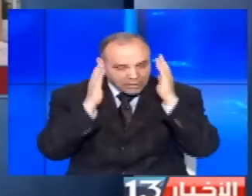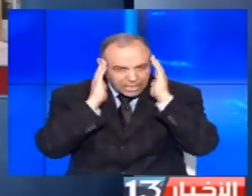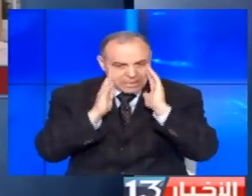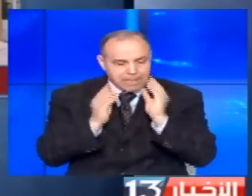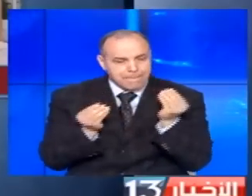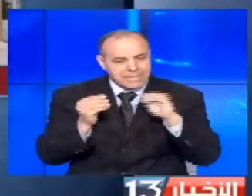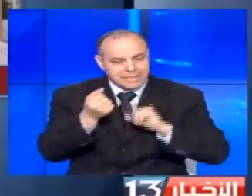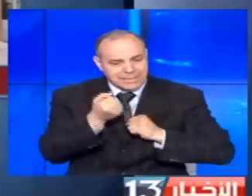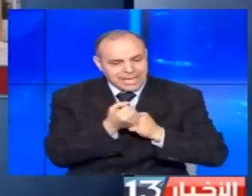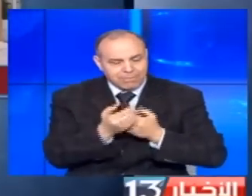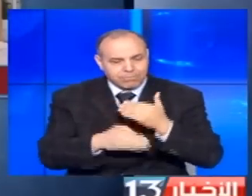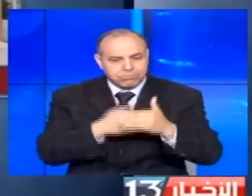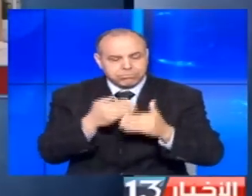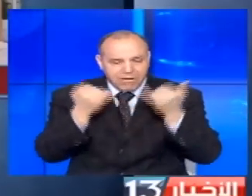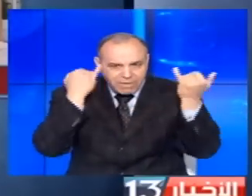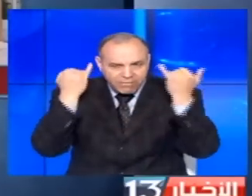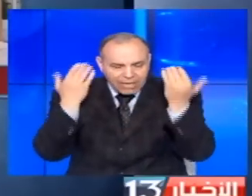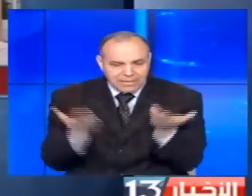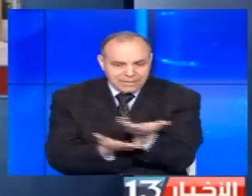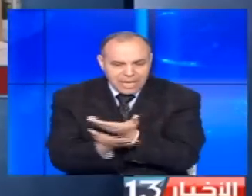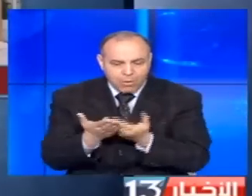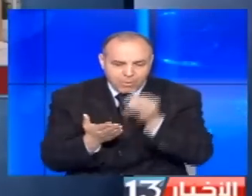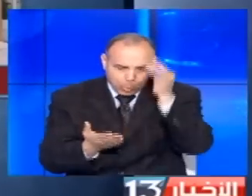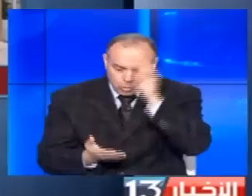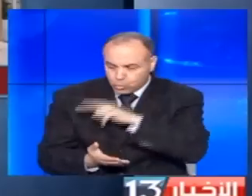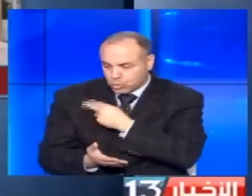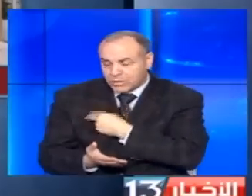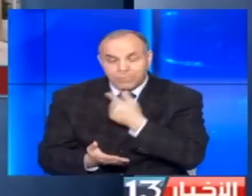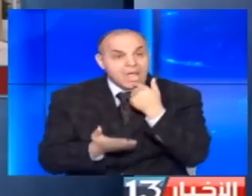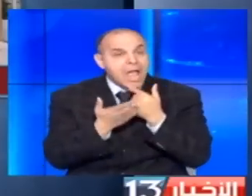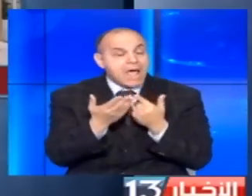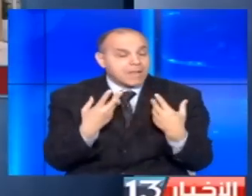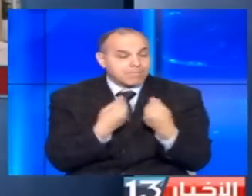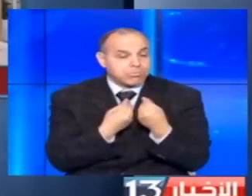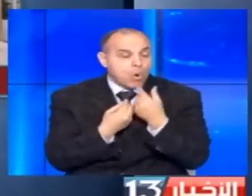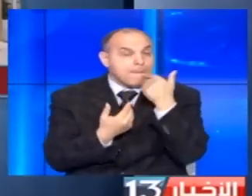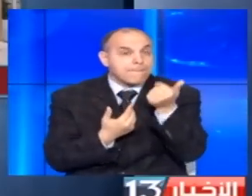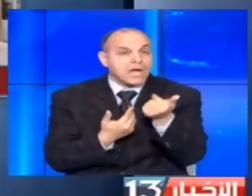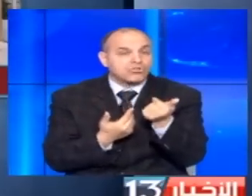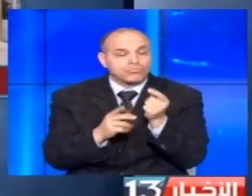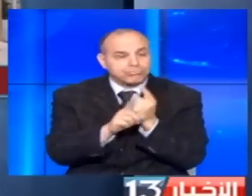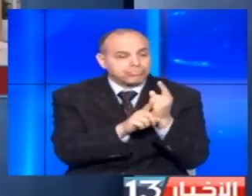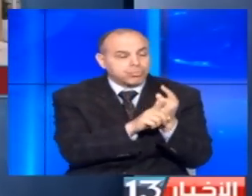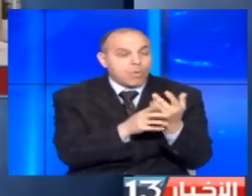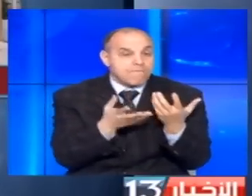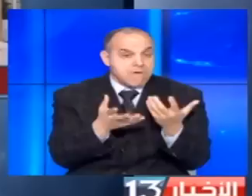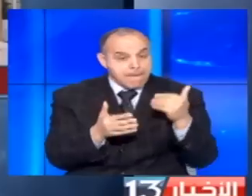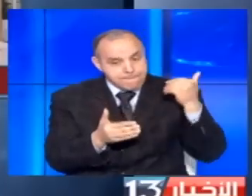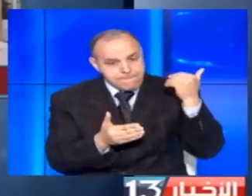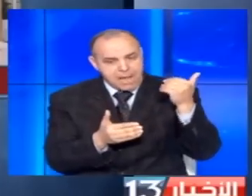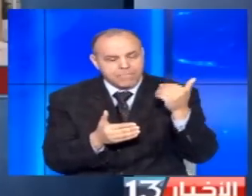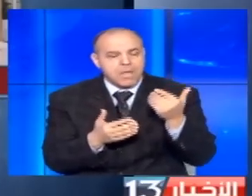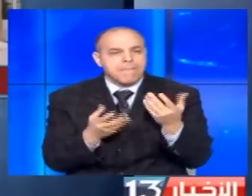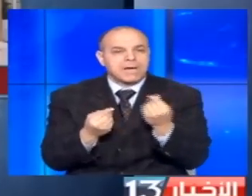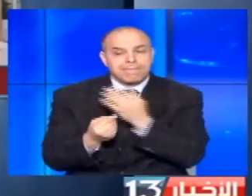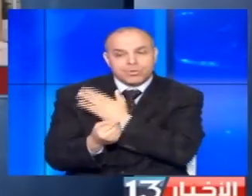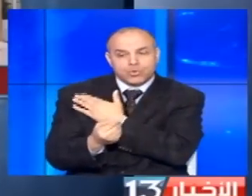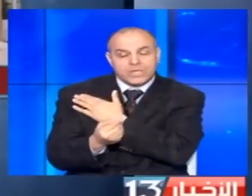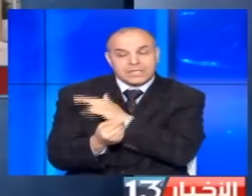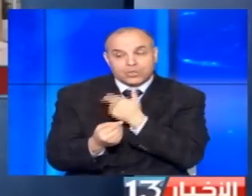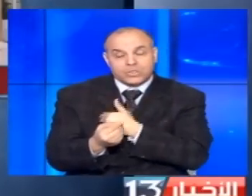مزيد دعم وتطوير اوجه التعاون بين البلدين والى جانب عدد من اللقاءات التي سيجريها مع عدد من